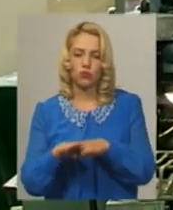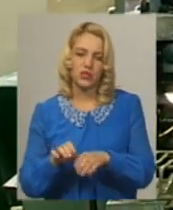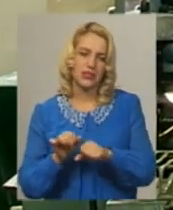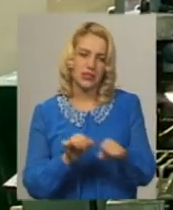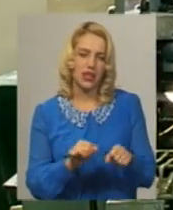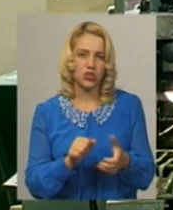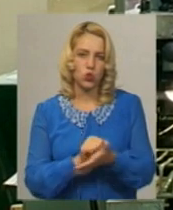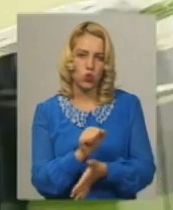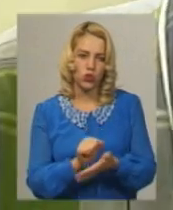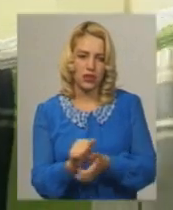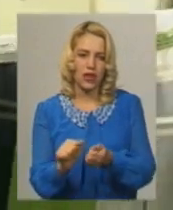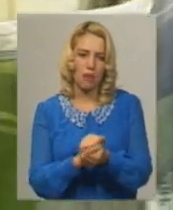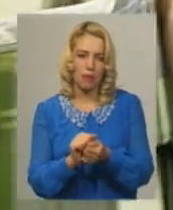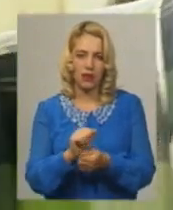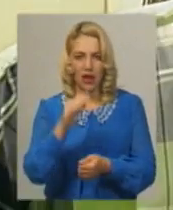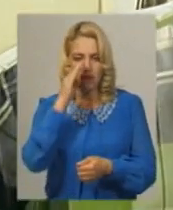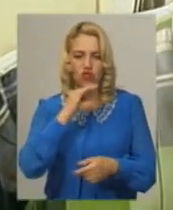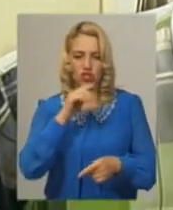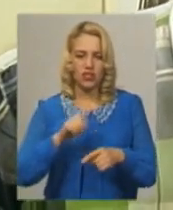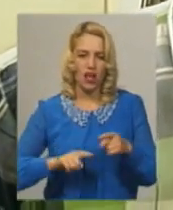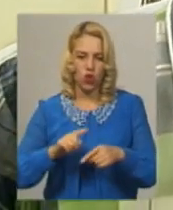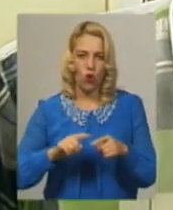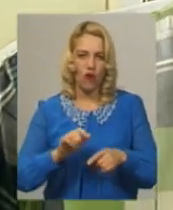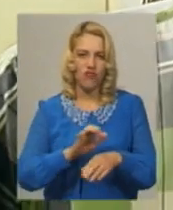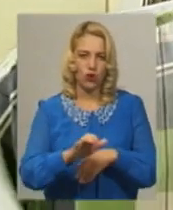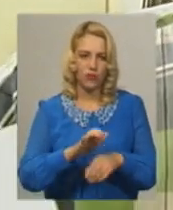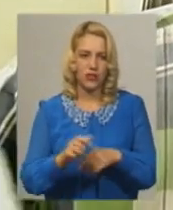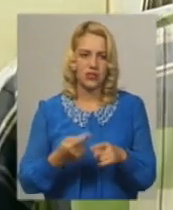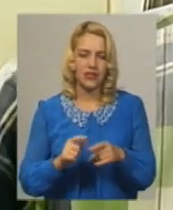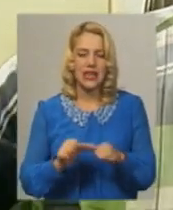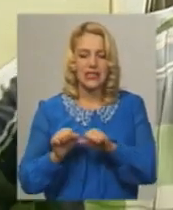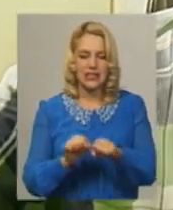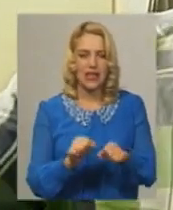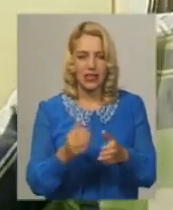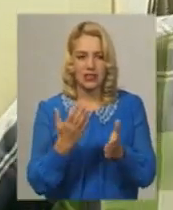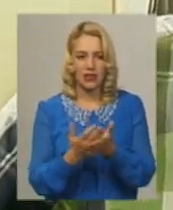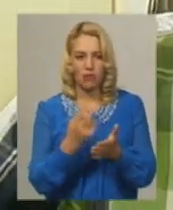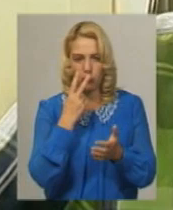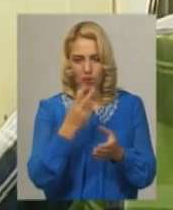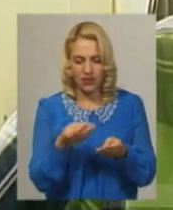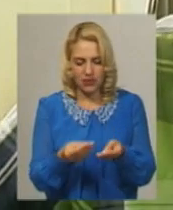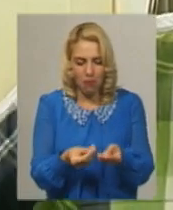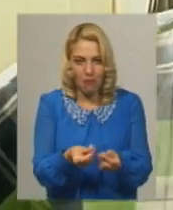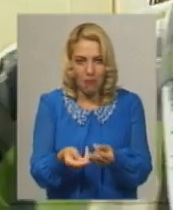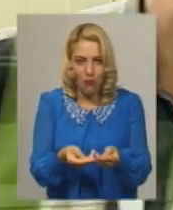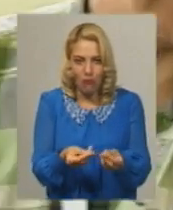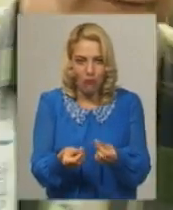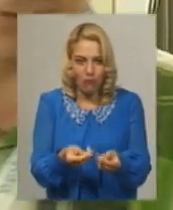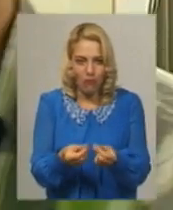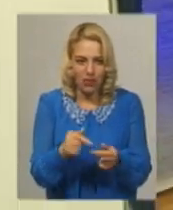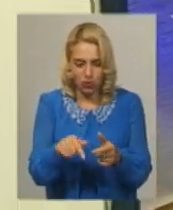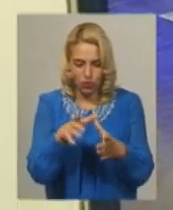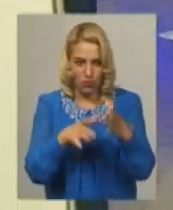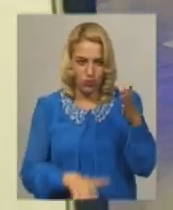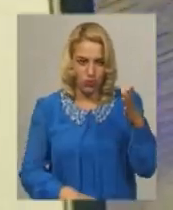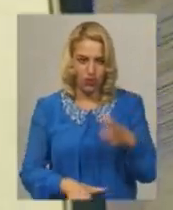папері вітчизняного виробництва. Один із багатьох видів захисту, який є в цьому бюлетні, ми можемо побачити тут, на цьому приладі. Будь